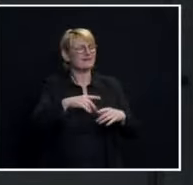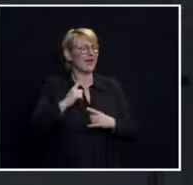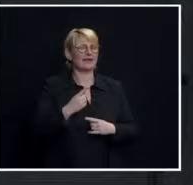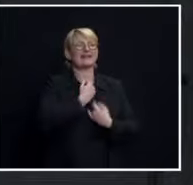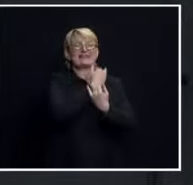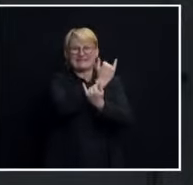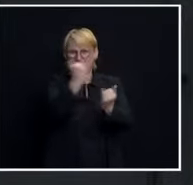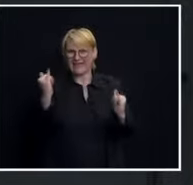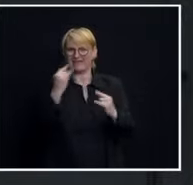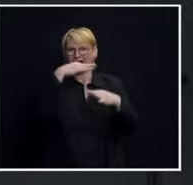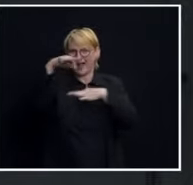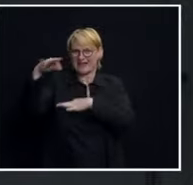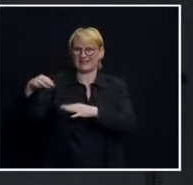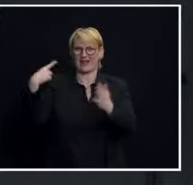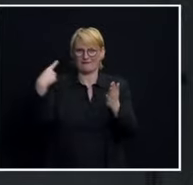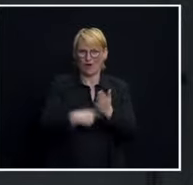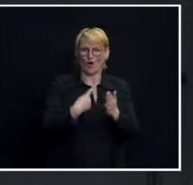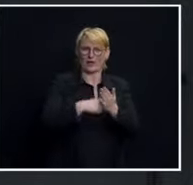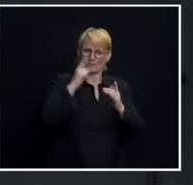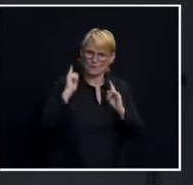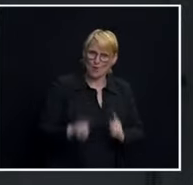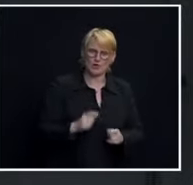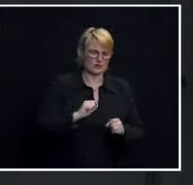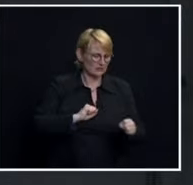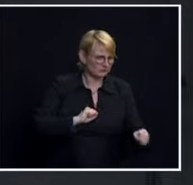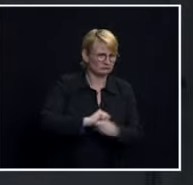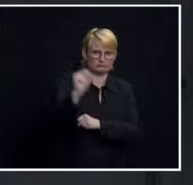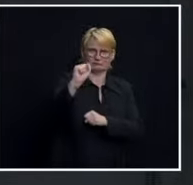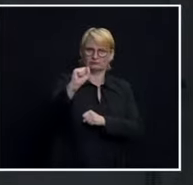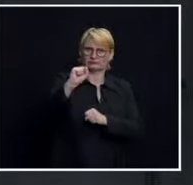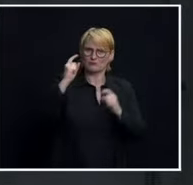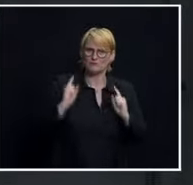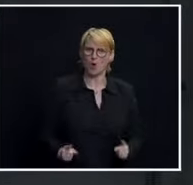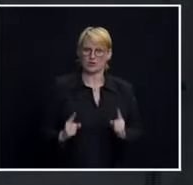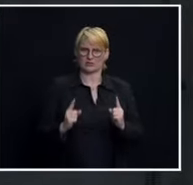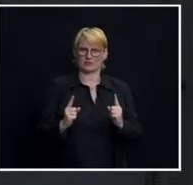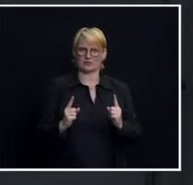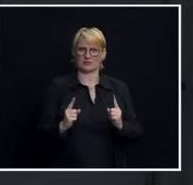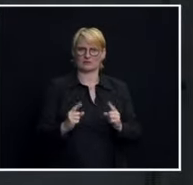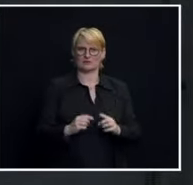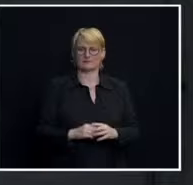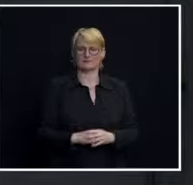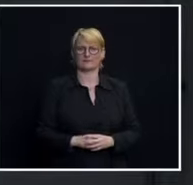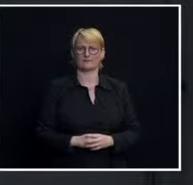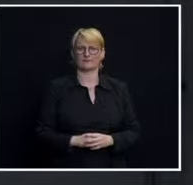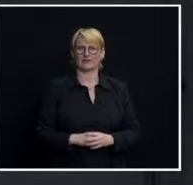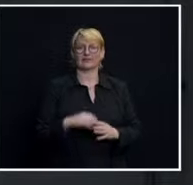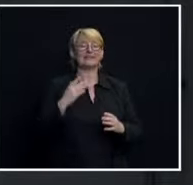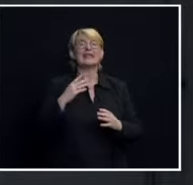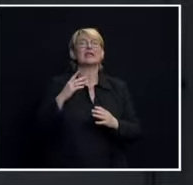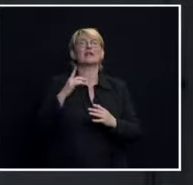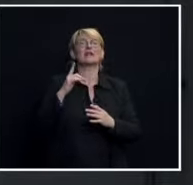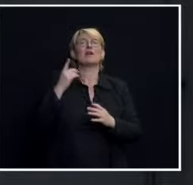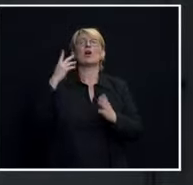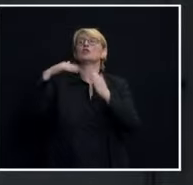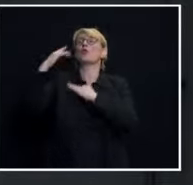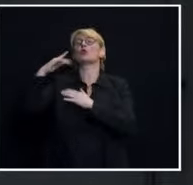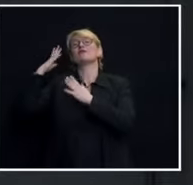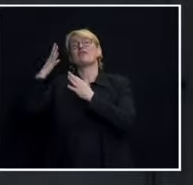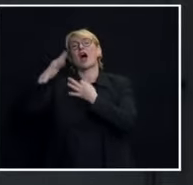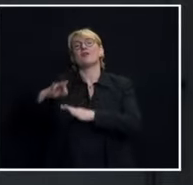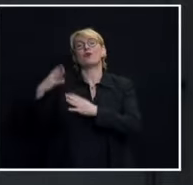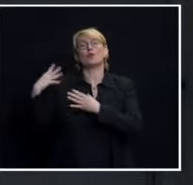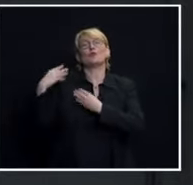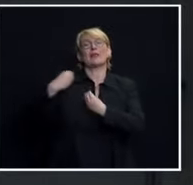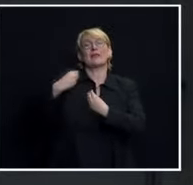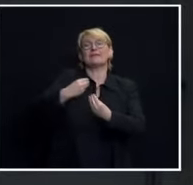und jeder Einzelne kann hier und muss auch dagegenhalten. Nicht aus historischer Verantwortung, sondern aus